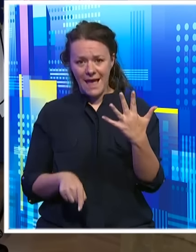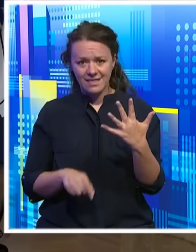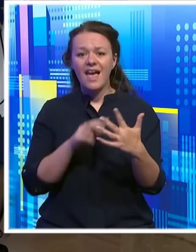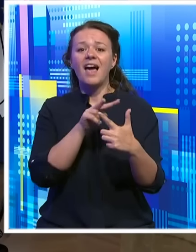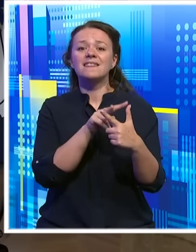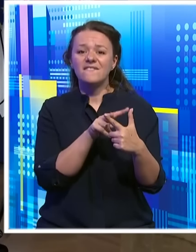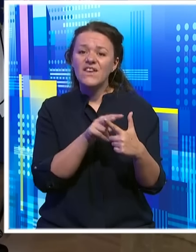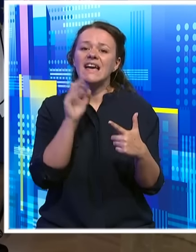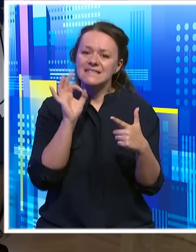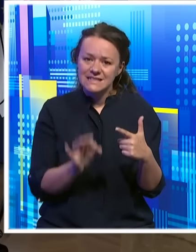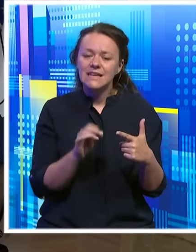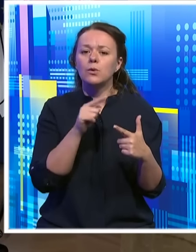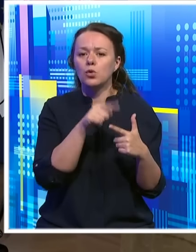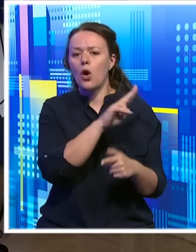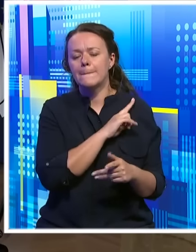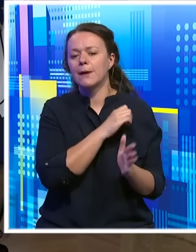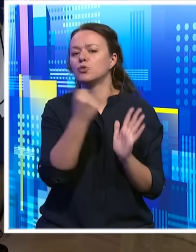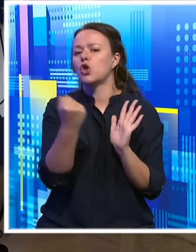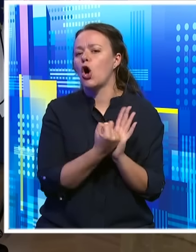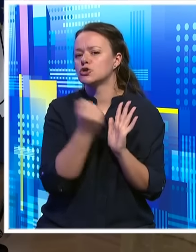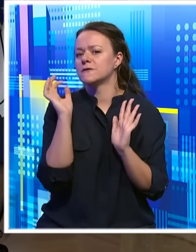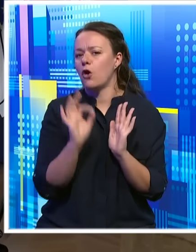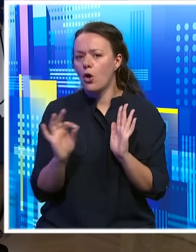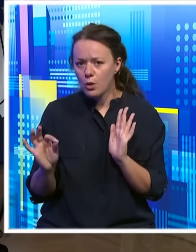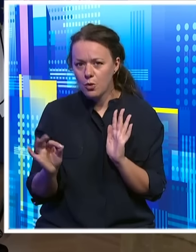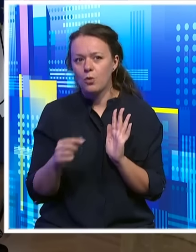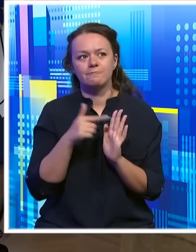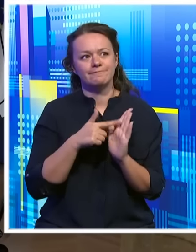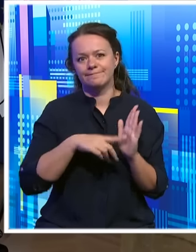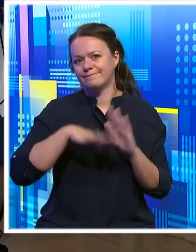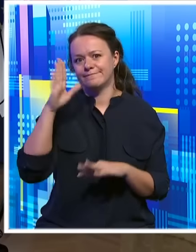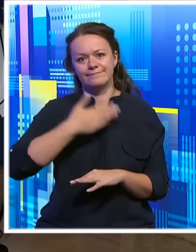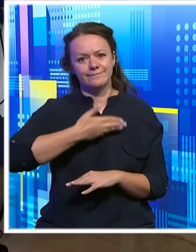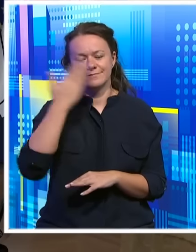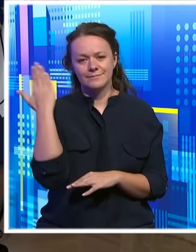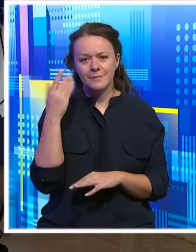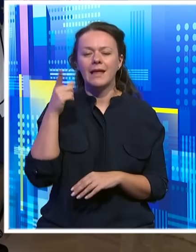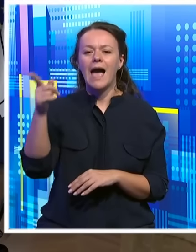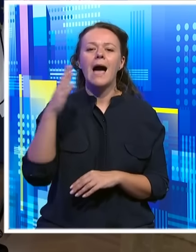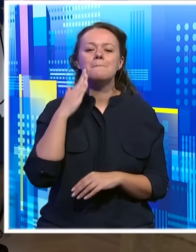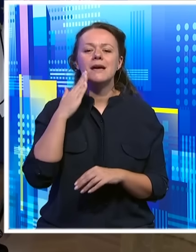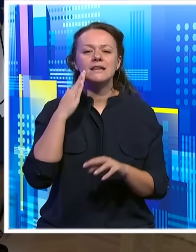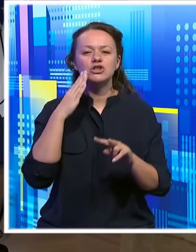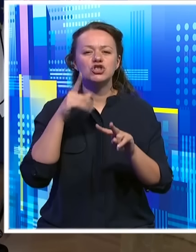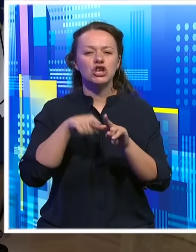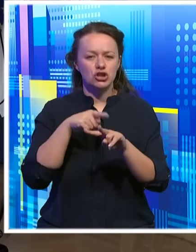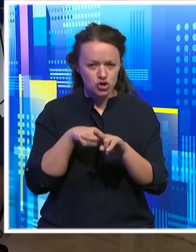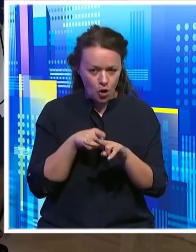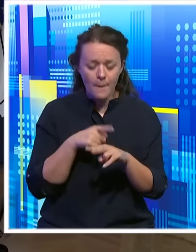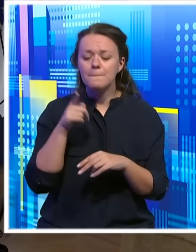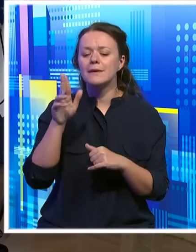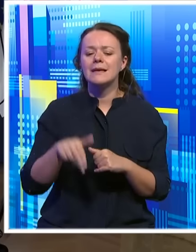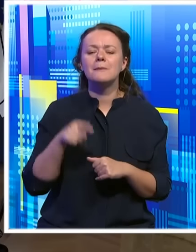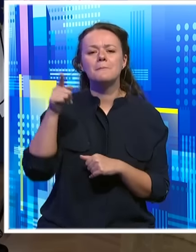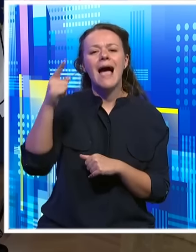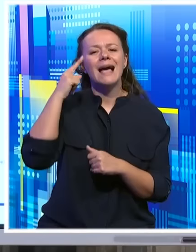zemljama kompletnu licenciju i dozvolu. To su najuspešnija trenutno u svetu američki Joby. Imate kineski